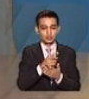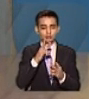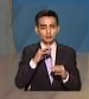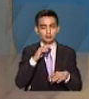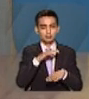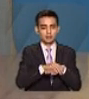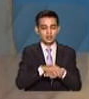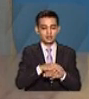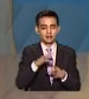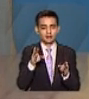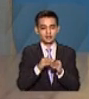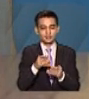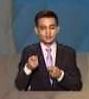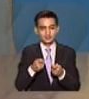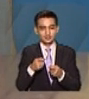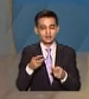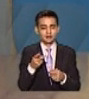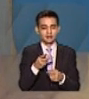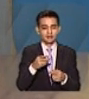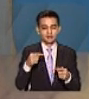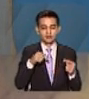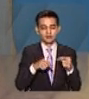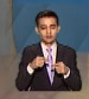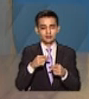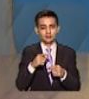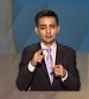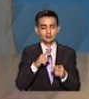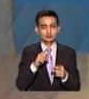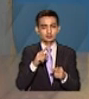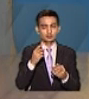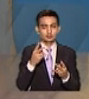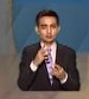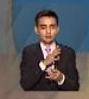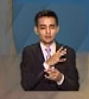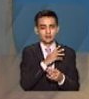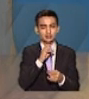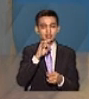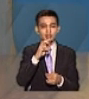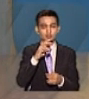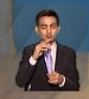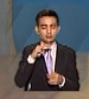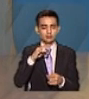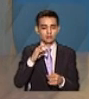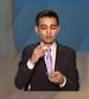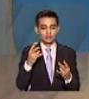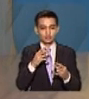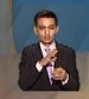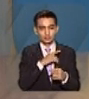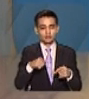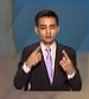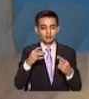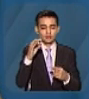Нацбанком так и не удалось в полной мере создать реальные стимулы и инструменты для качественного роста нашей